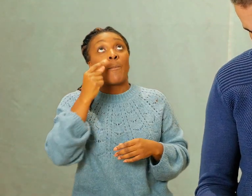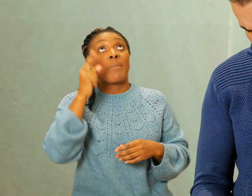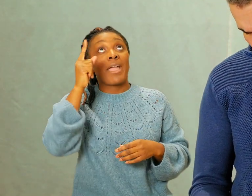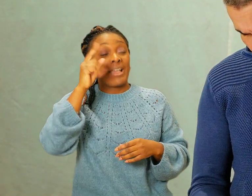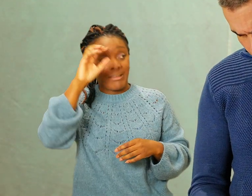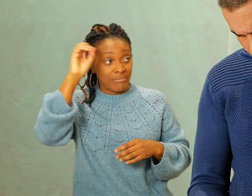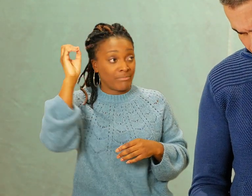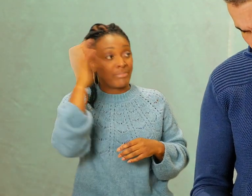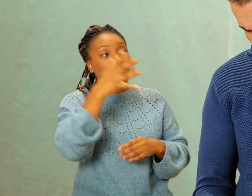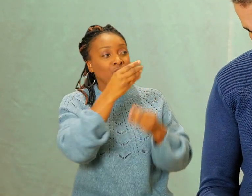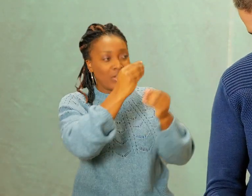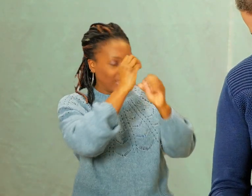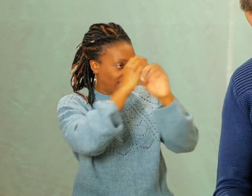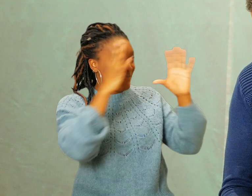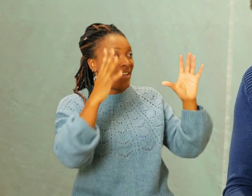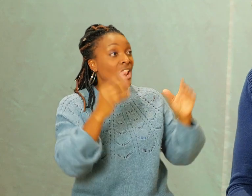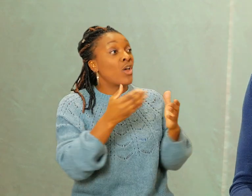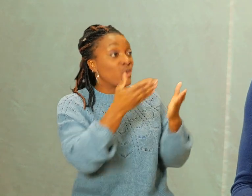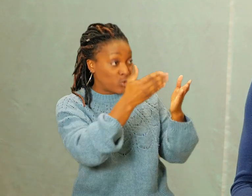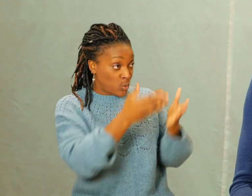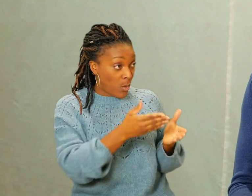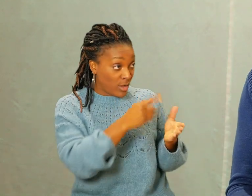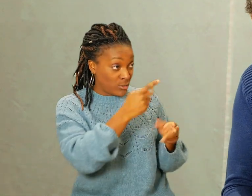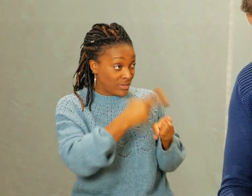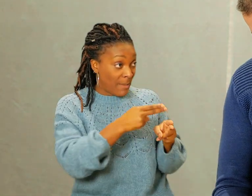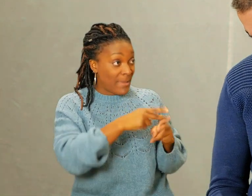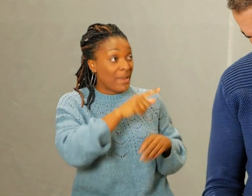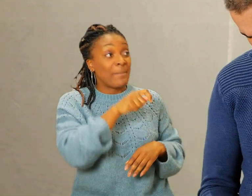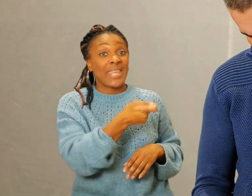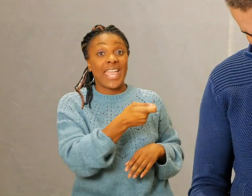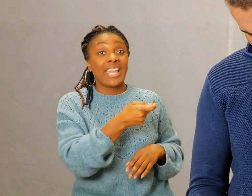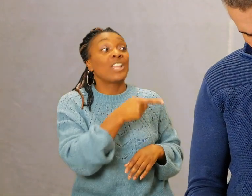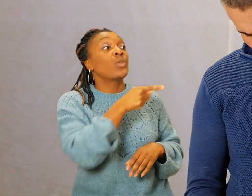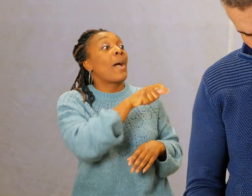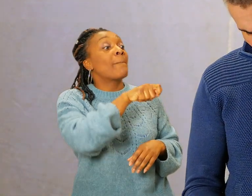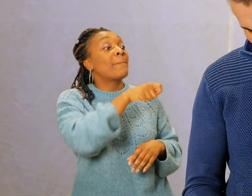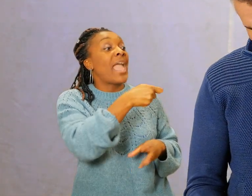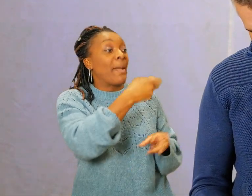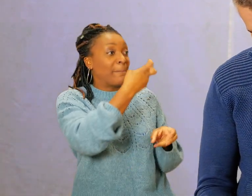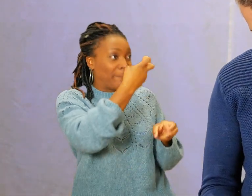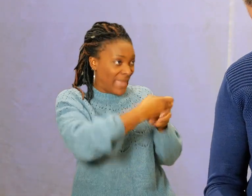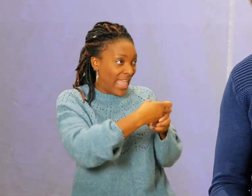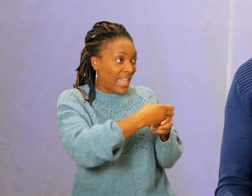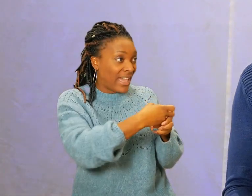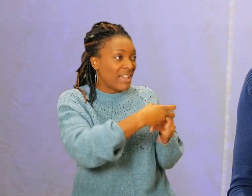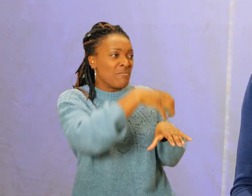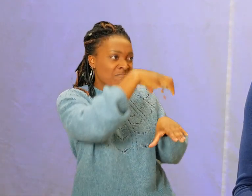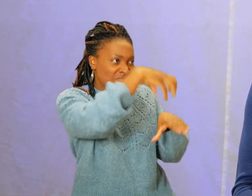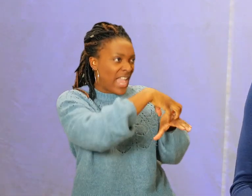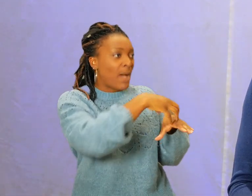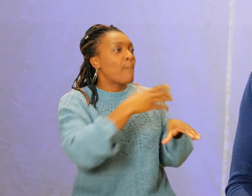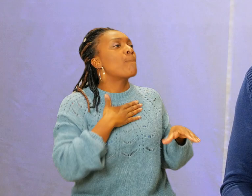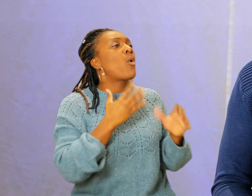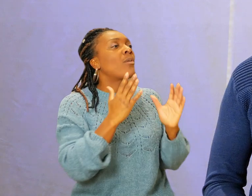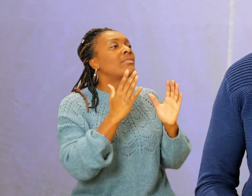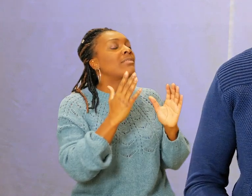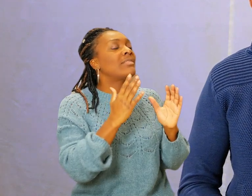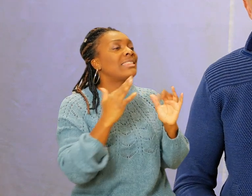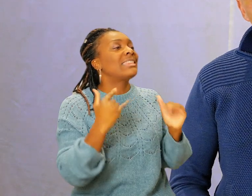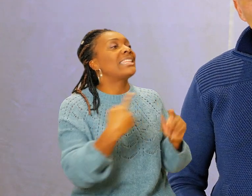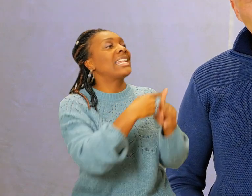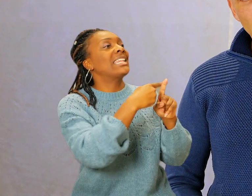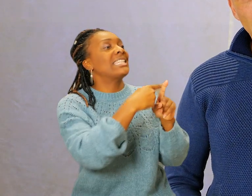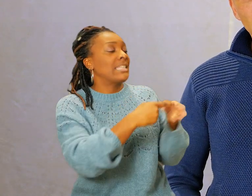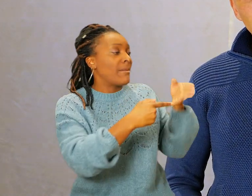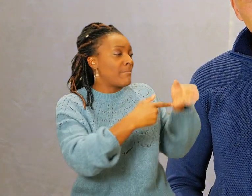cieux. Et moi, je te dis que tu es Pierre, et que sur cette pierre je bâtirai mon église, et que les portes du séjour des morts ne prévaudront point